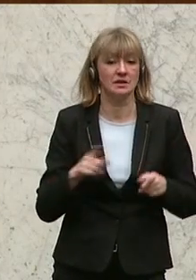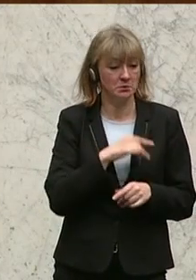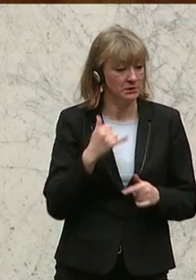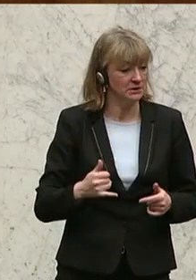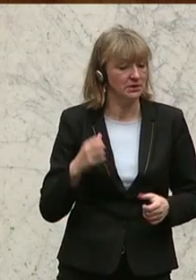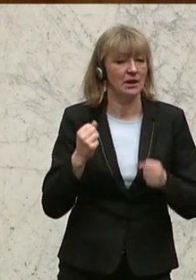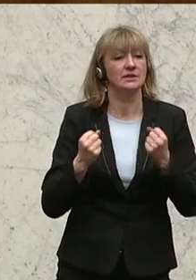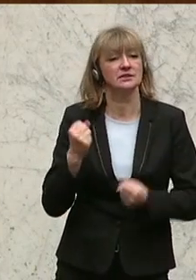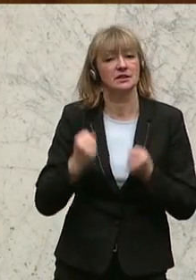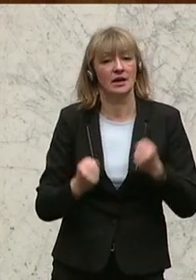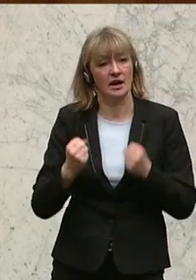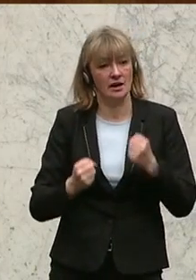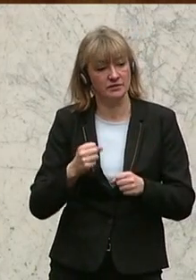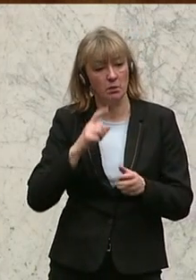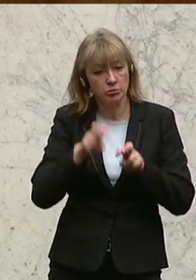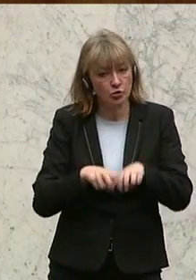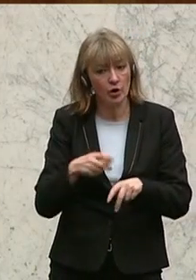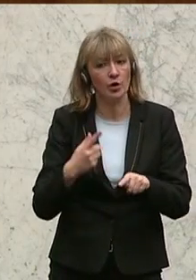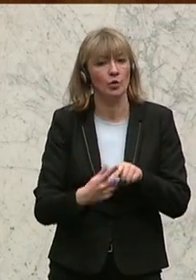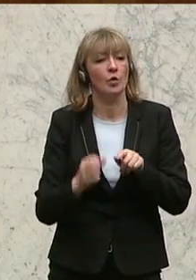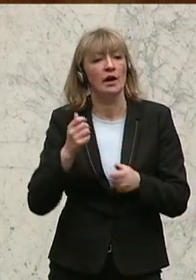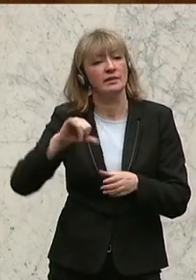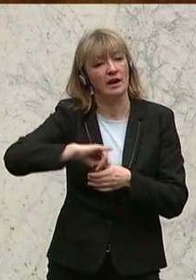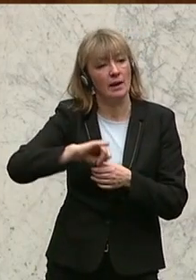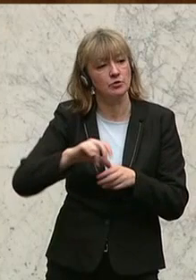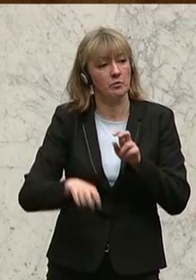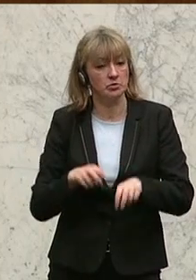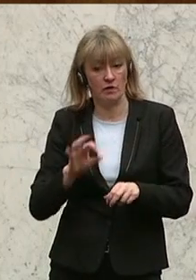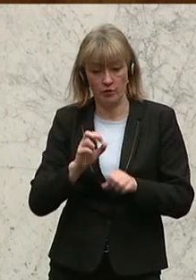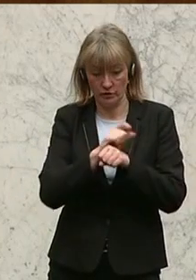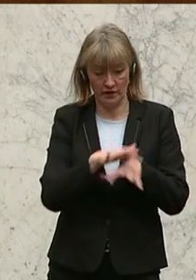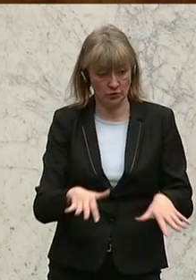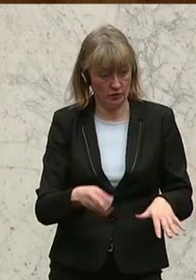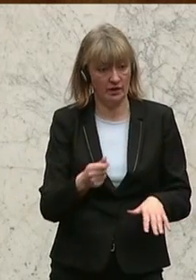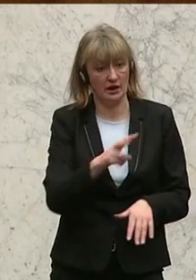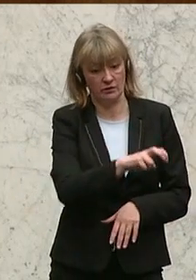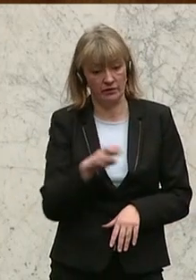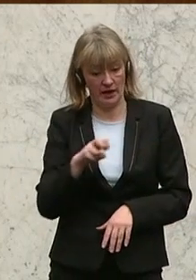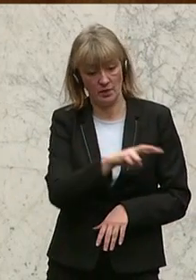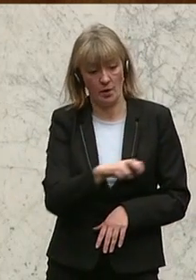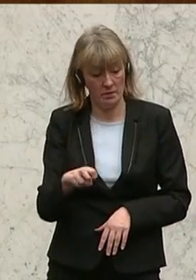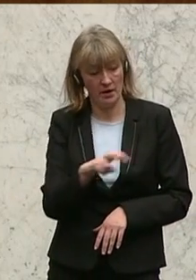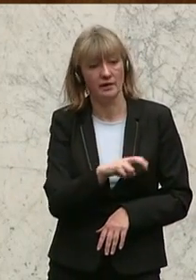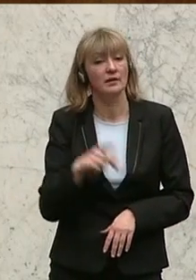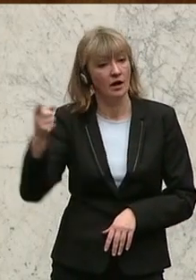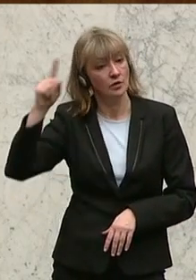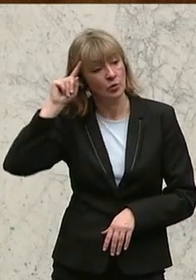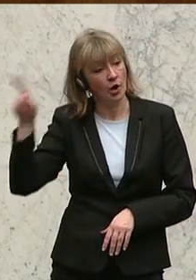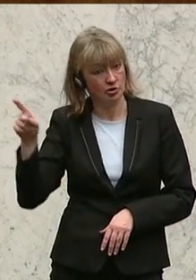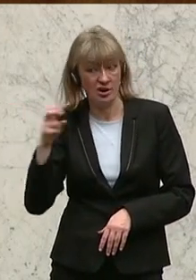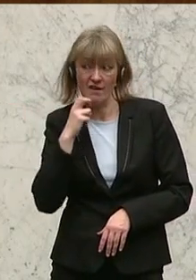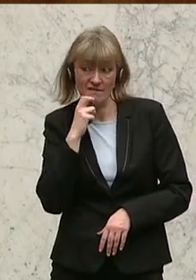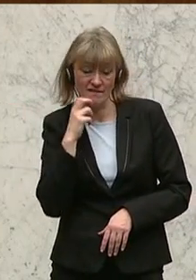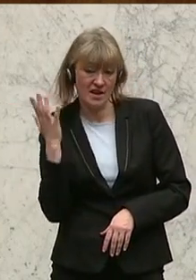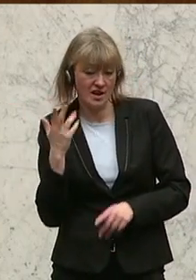der Kfz-Besteuerung und aus der Treibstoffbesteuerung für die Infrastruktur Geld genommen wird. Das möchte Deutschland, wenn